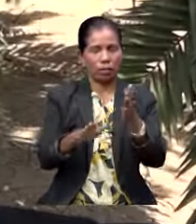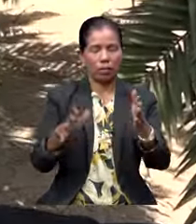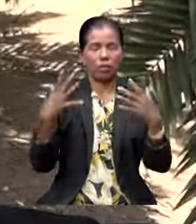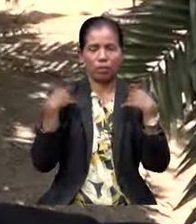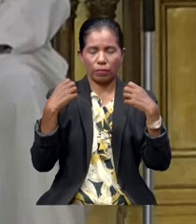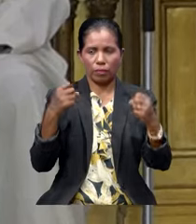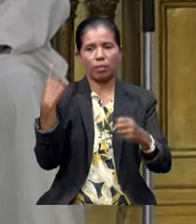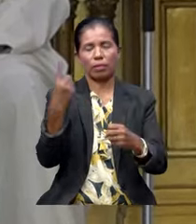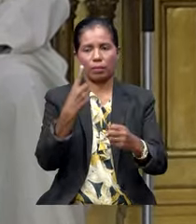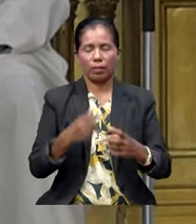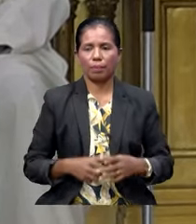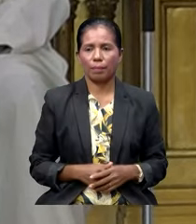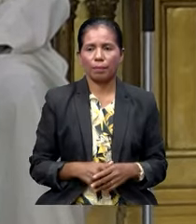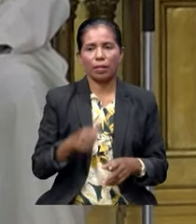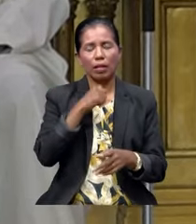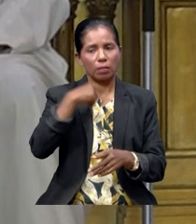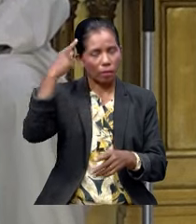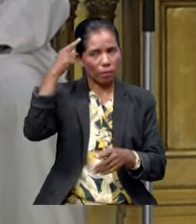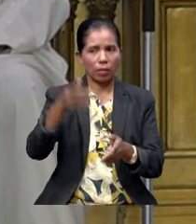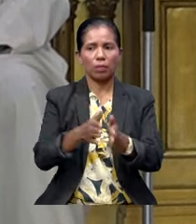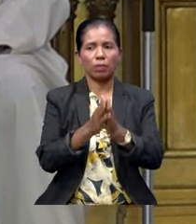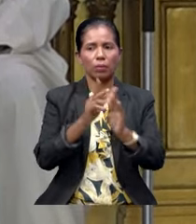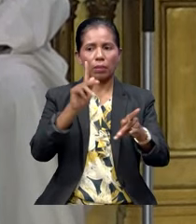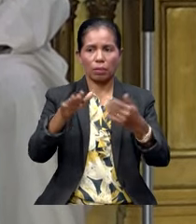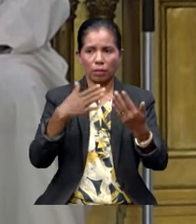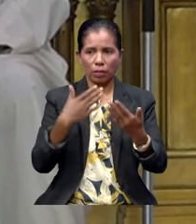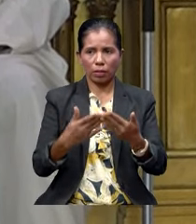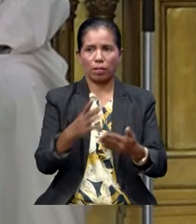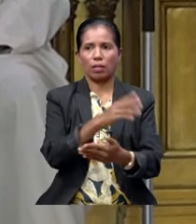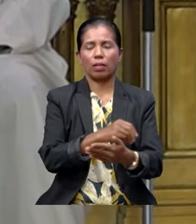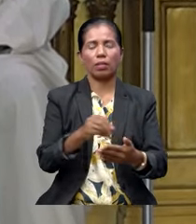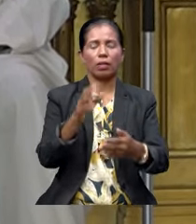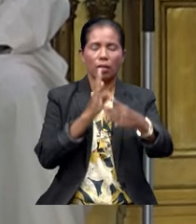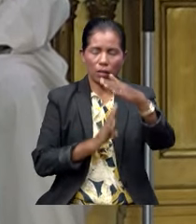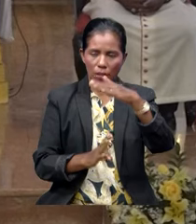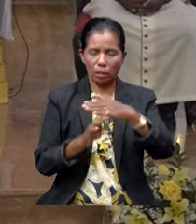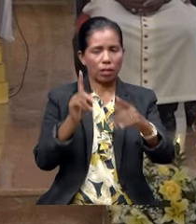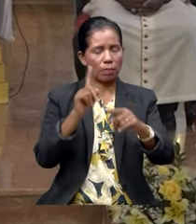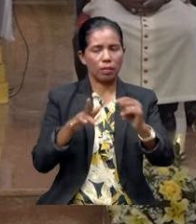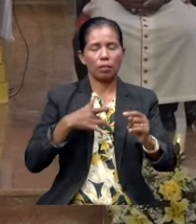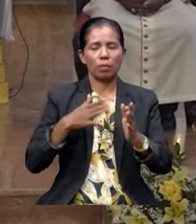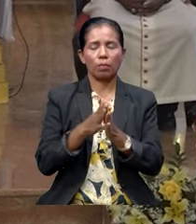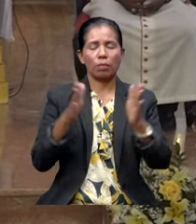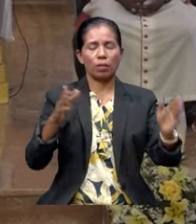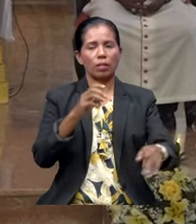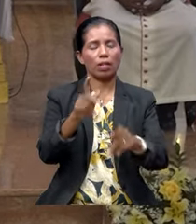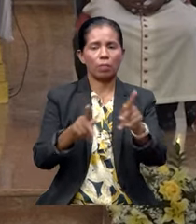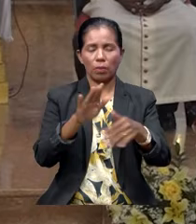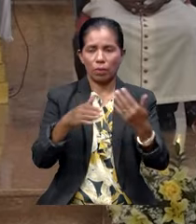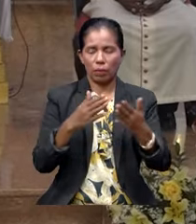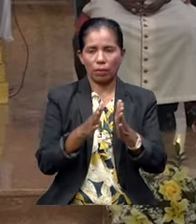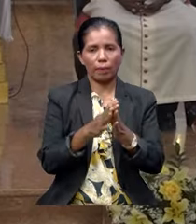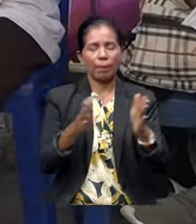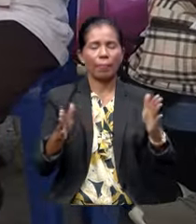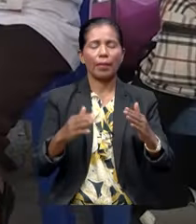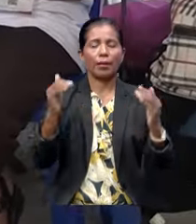fatin ba bebek Papa Francisco mos husu ba sacerdote sira atu akraik an no la bele senti an bot liu ia sosedal ni alet a foi soru